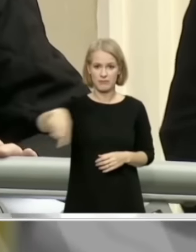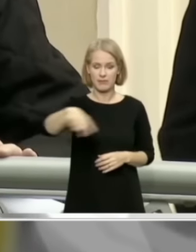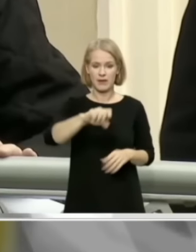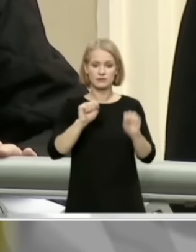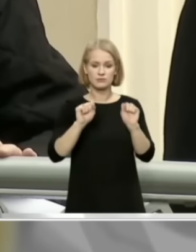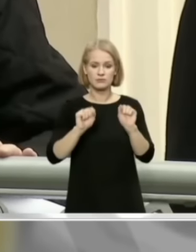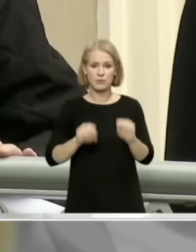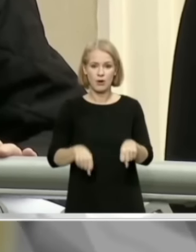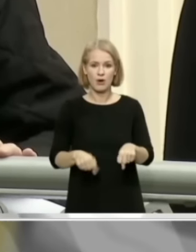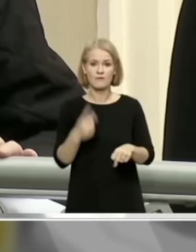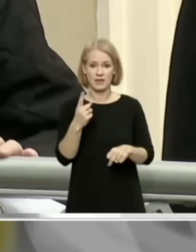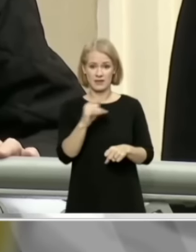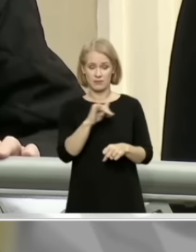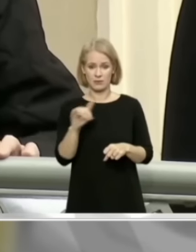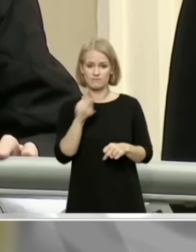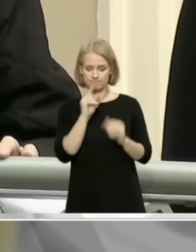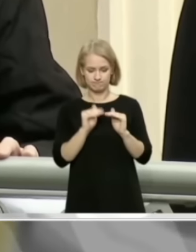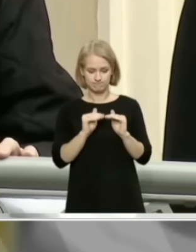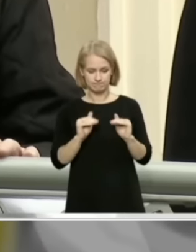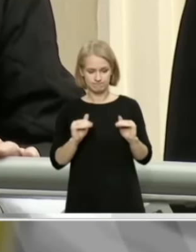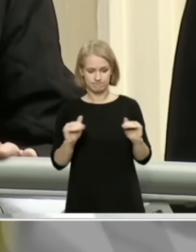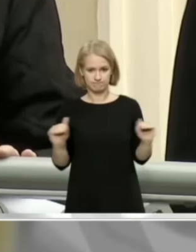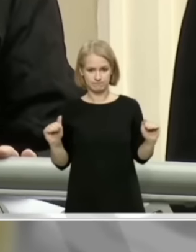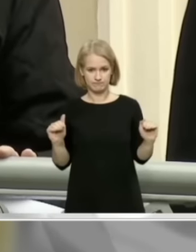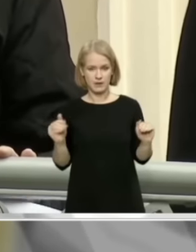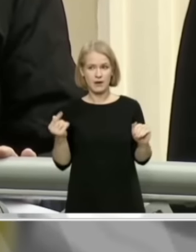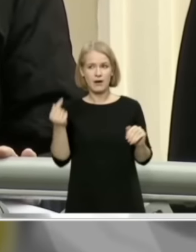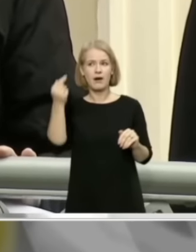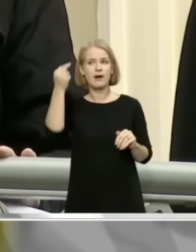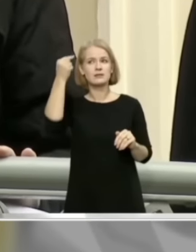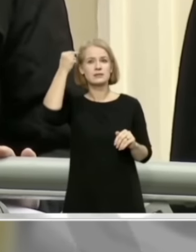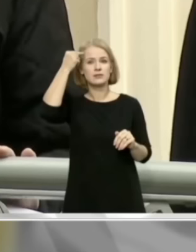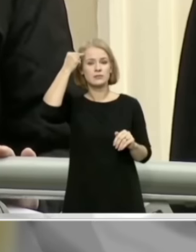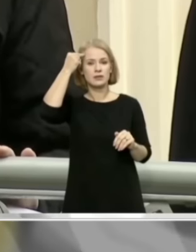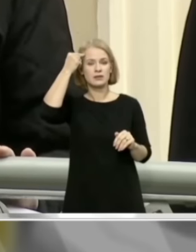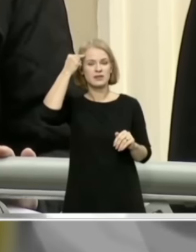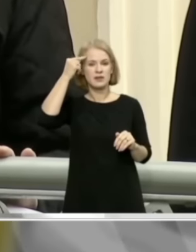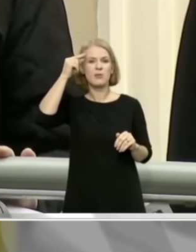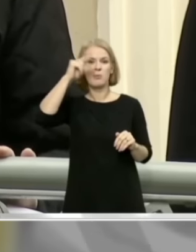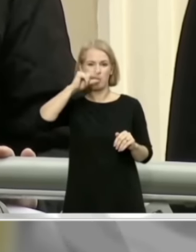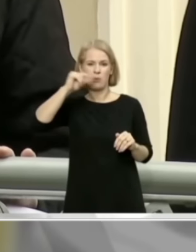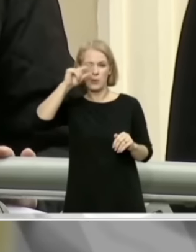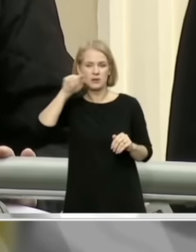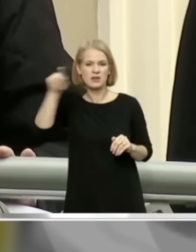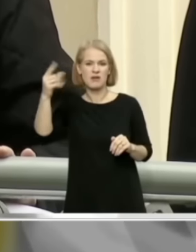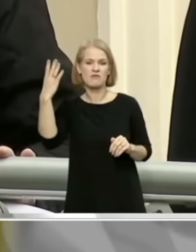minutę nutilti, prisimindami visas Putino